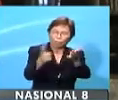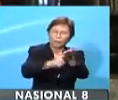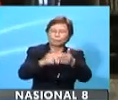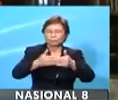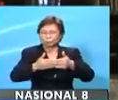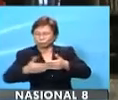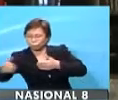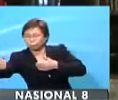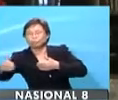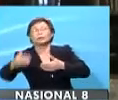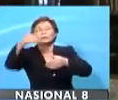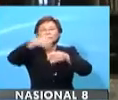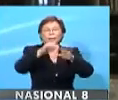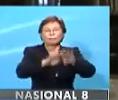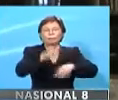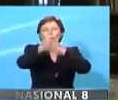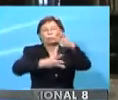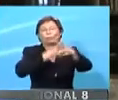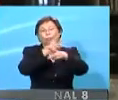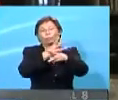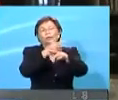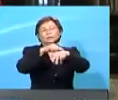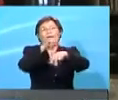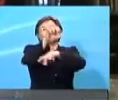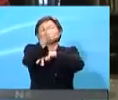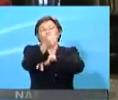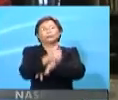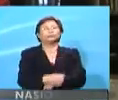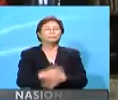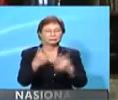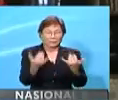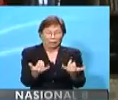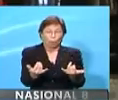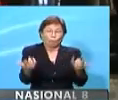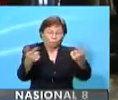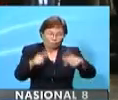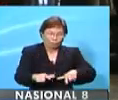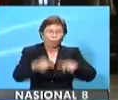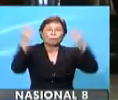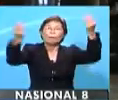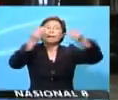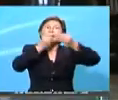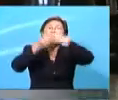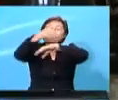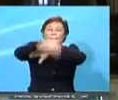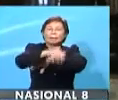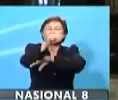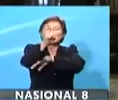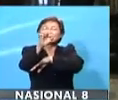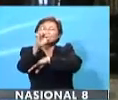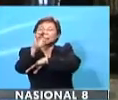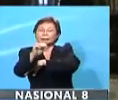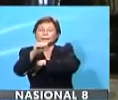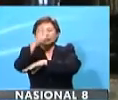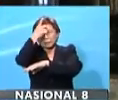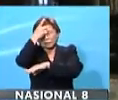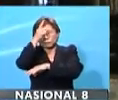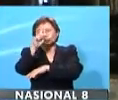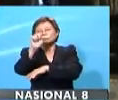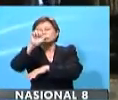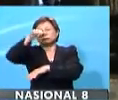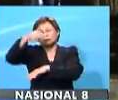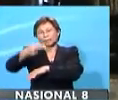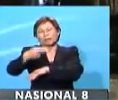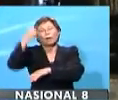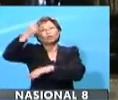lanjut dan laporan berkaitan dalam Berita Dunia jam 10. Dan ketika ini sedang berlangsung majlis makan malam AM yang dihoskan Datuk Seri Mustafa Muhammad